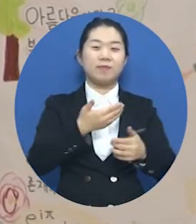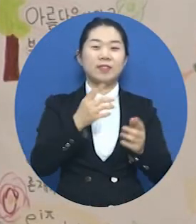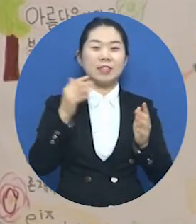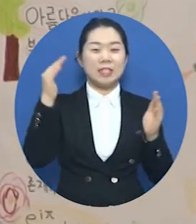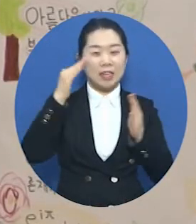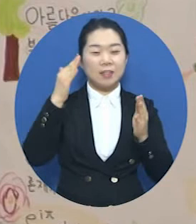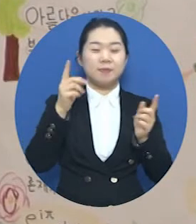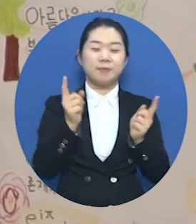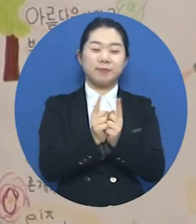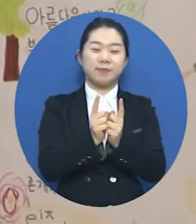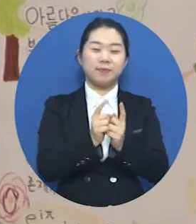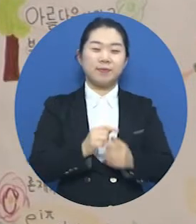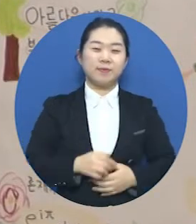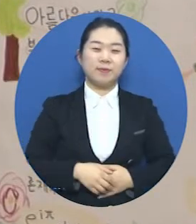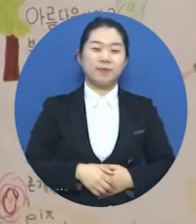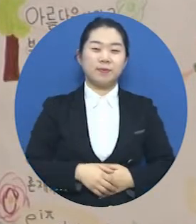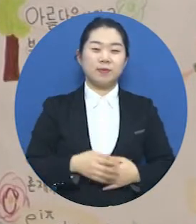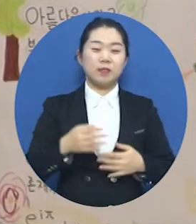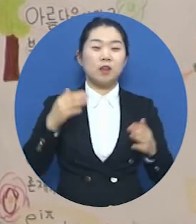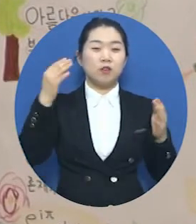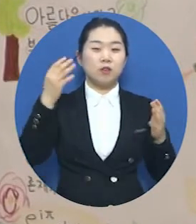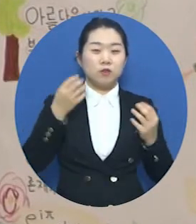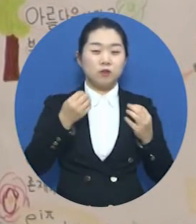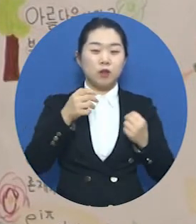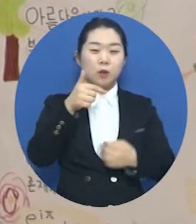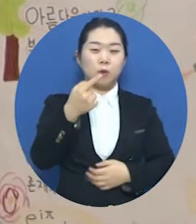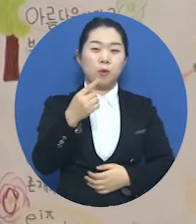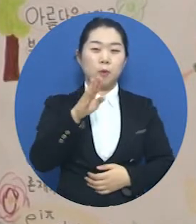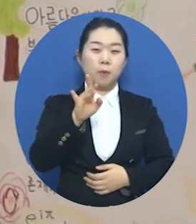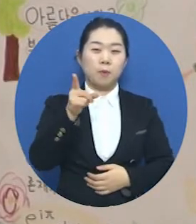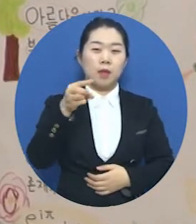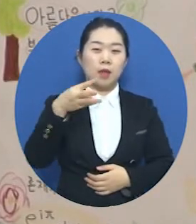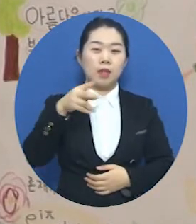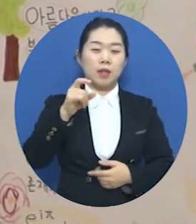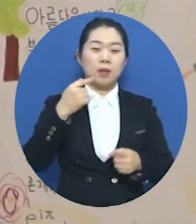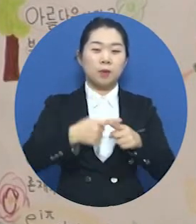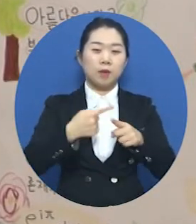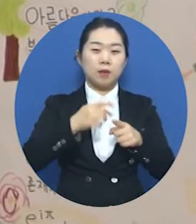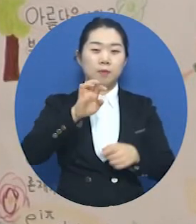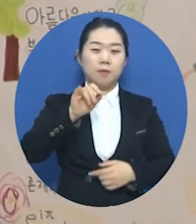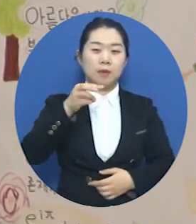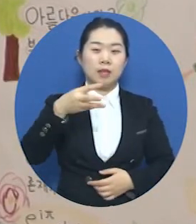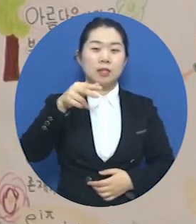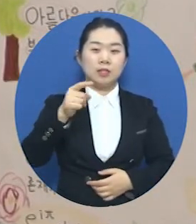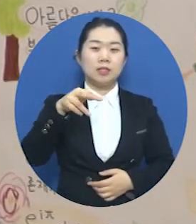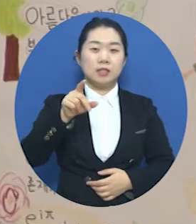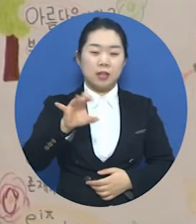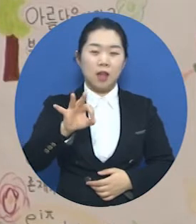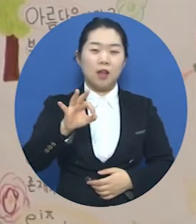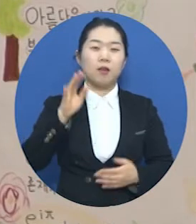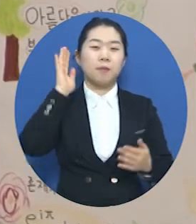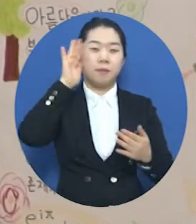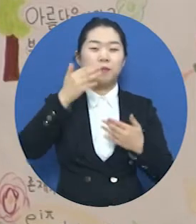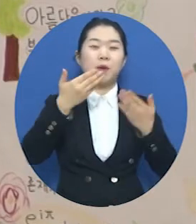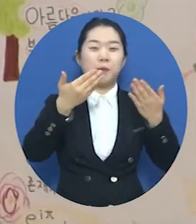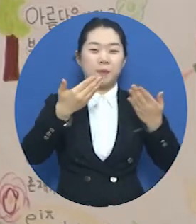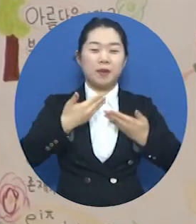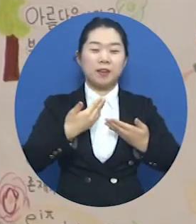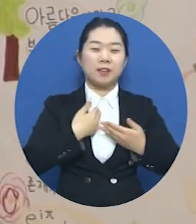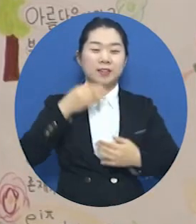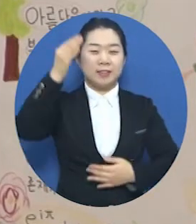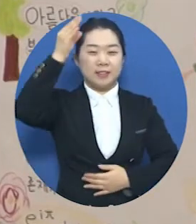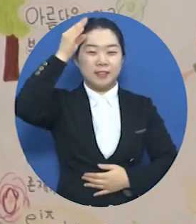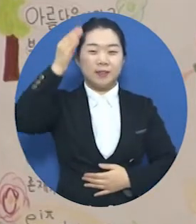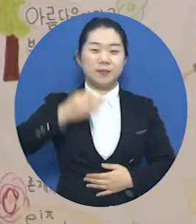친구들을 만나봤는데요. 수학의 노벨상이라 불리는 필즈상. 우리 친구들이 미래의 필즈상의 주인공으로 성장하길